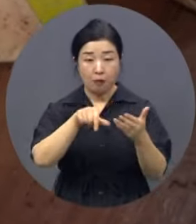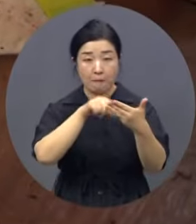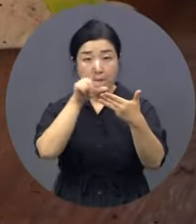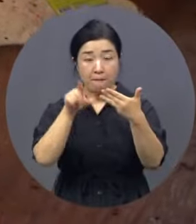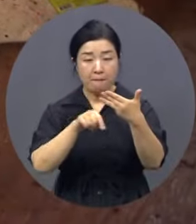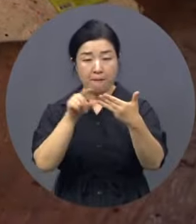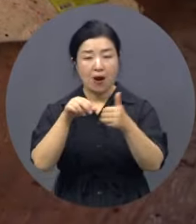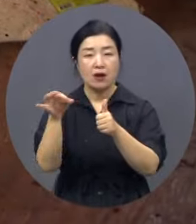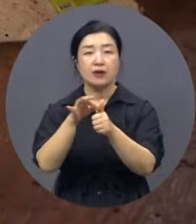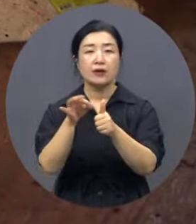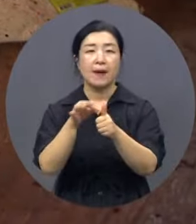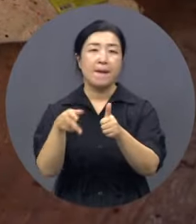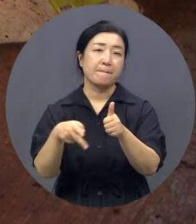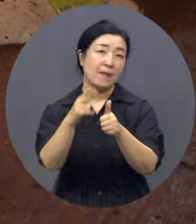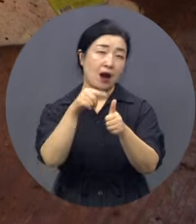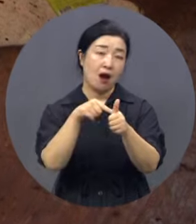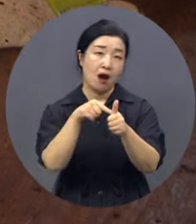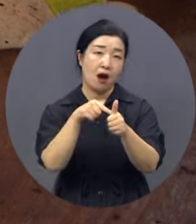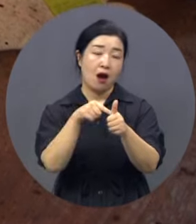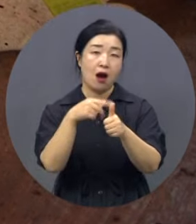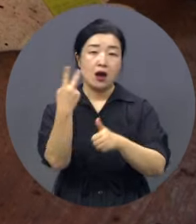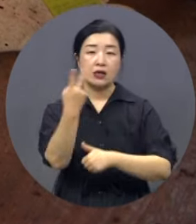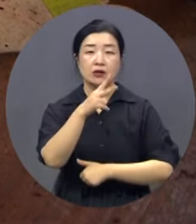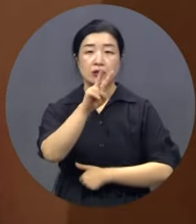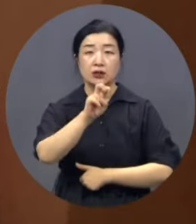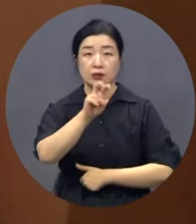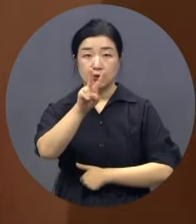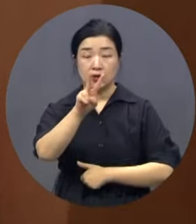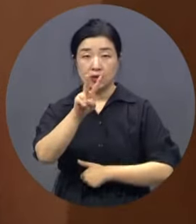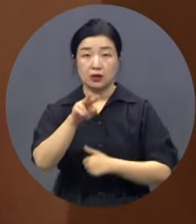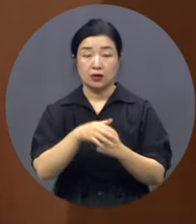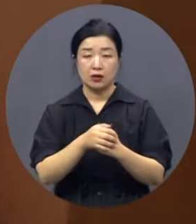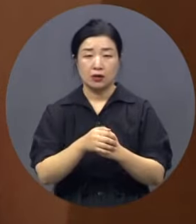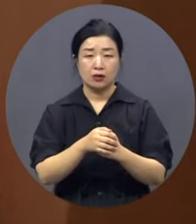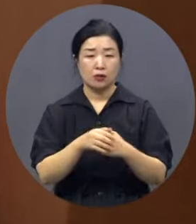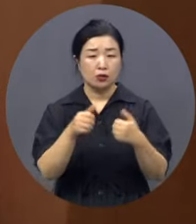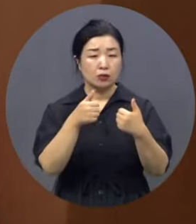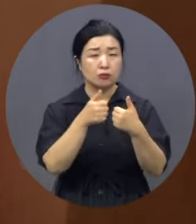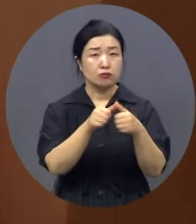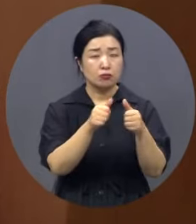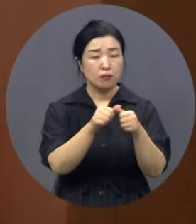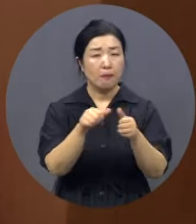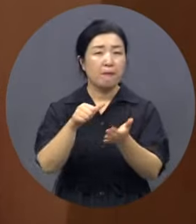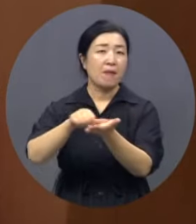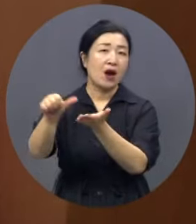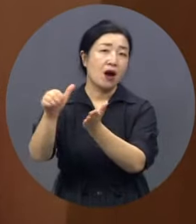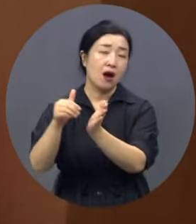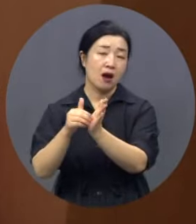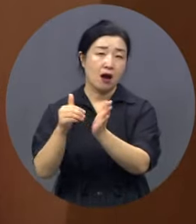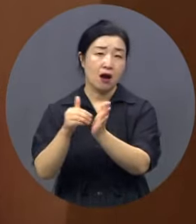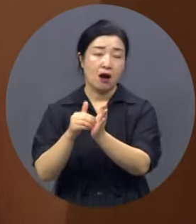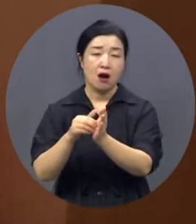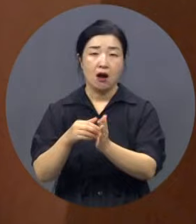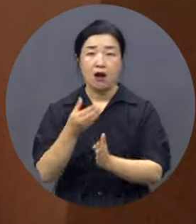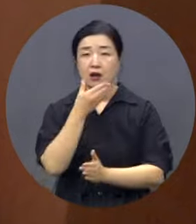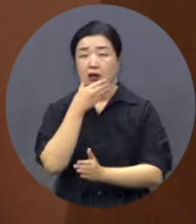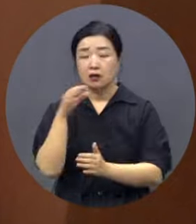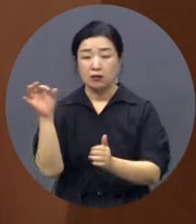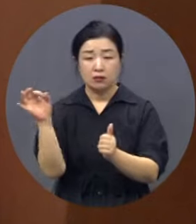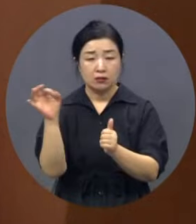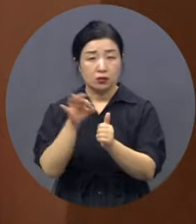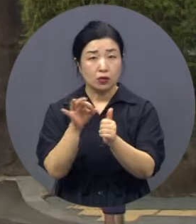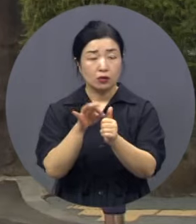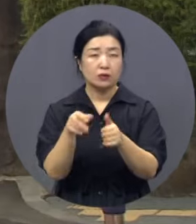수급 대상에서 제외됐고 2022년 12월 주민 등록이 말소되면서 다음달 기초연금 지급까지